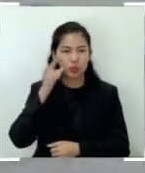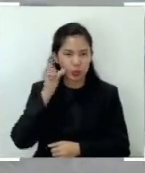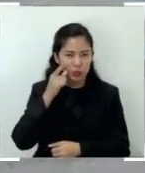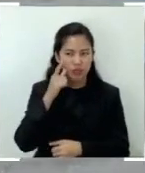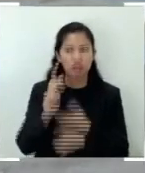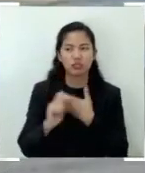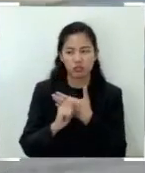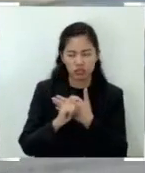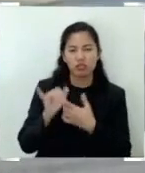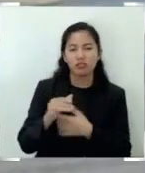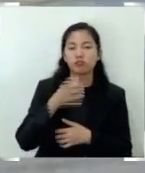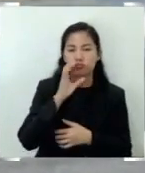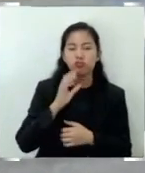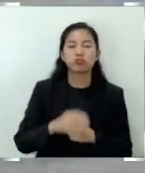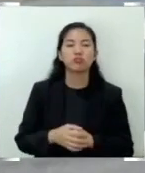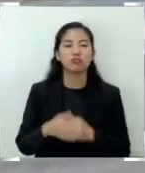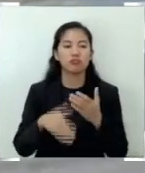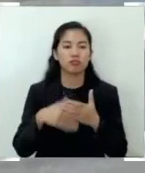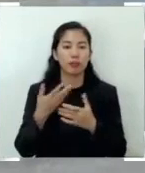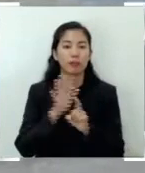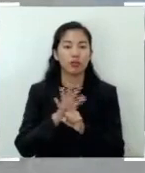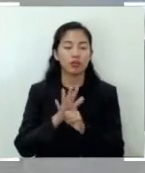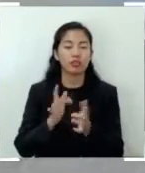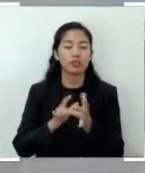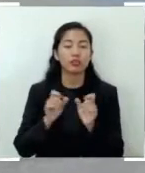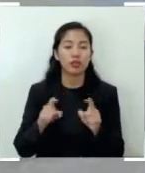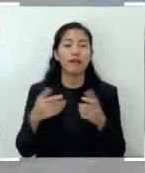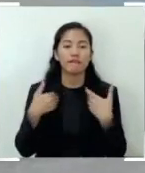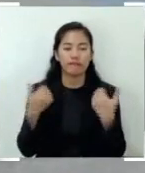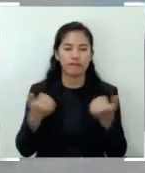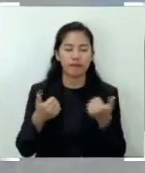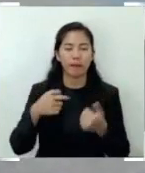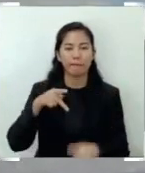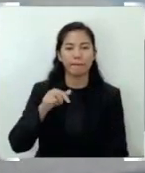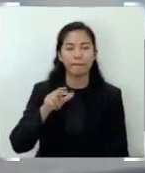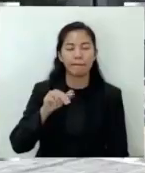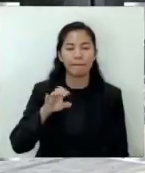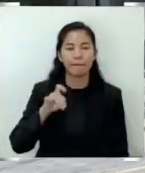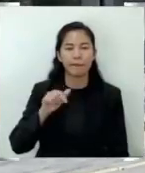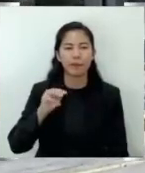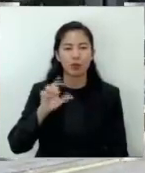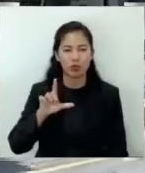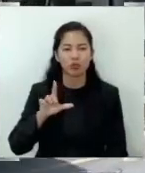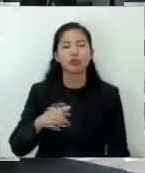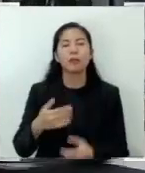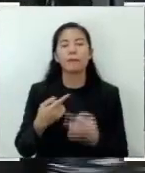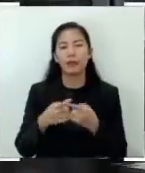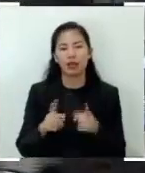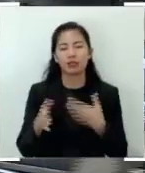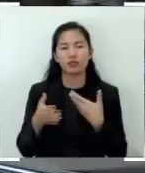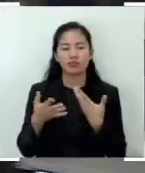ang malaking drug store may supply na rin ng paracetamol pero mabilis ding maubos sa dami ng bumibili. Ang mga butika